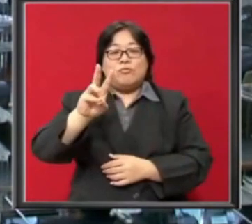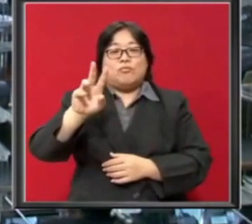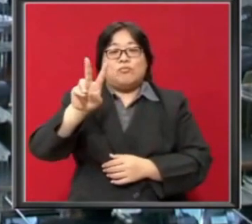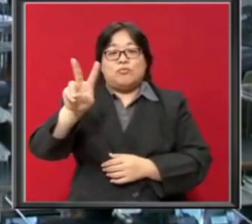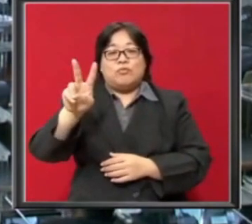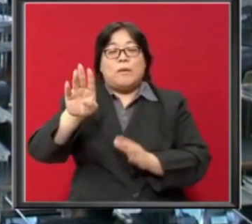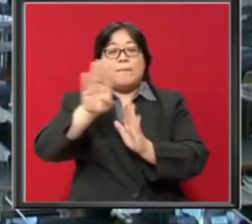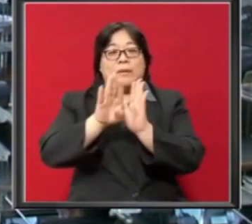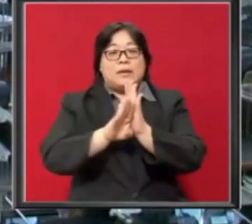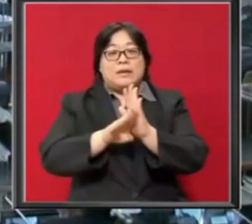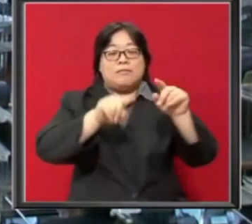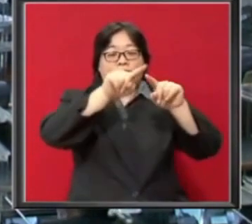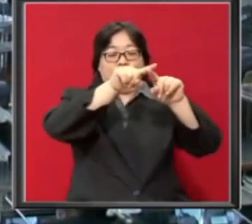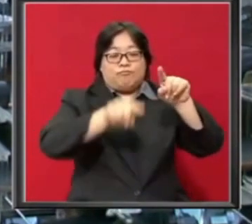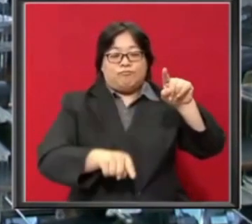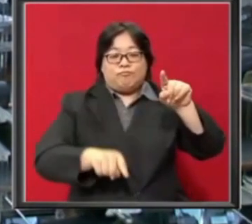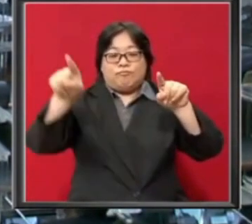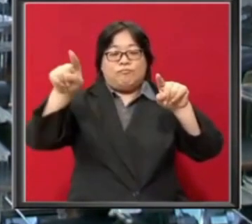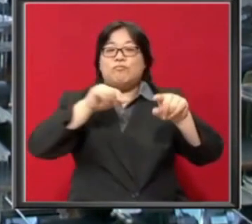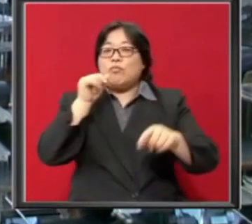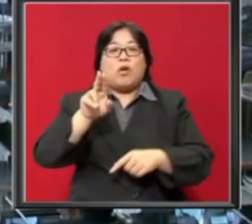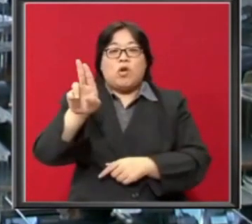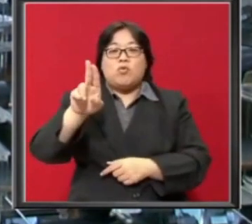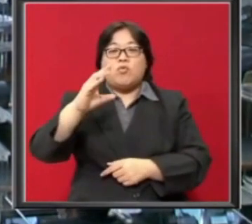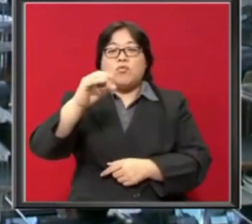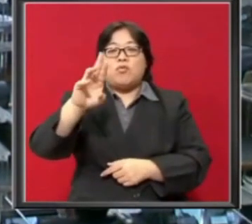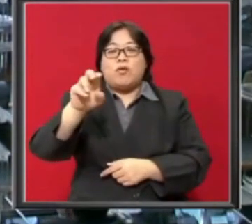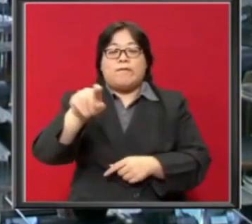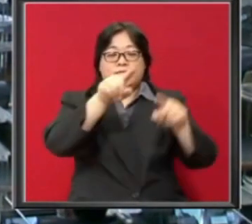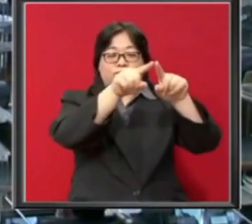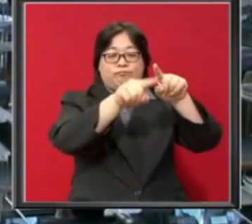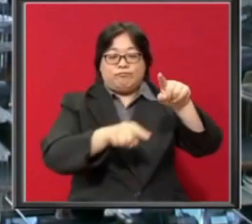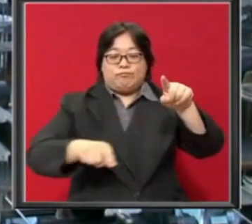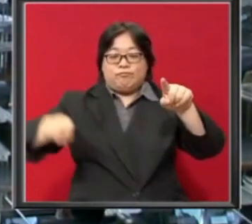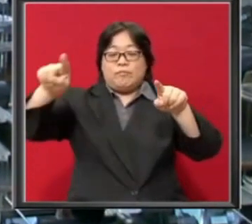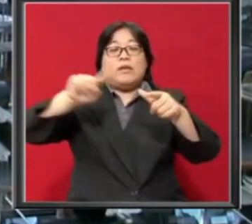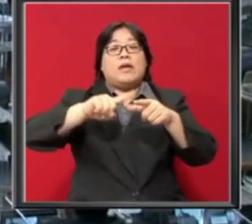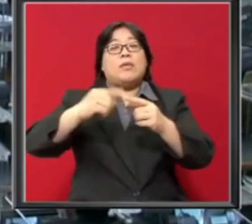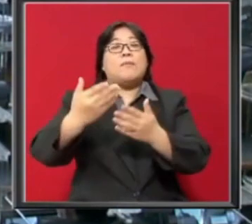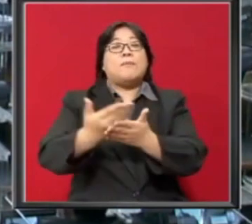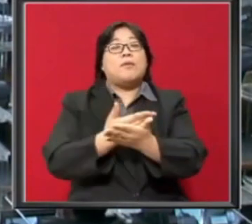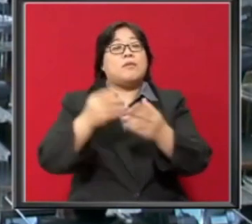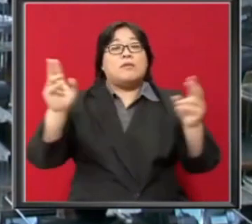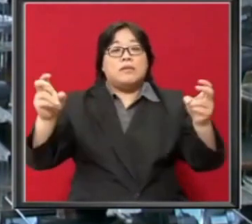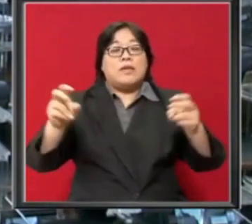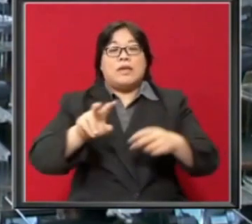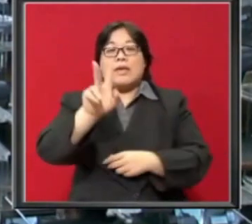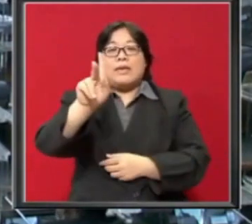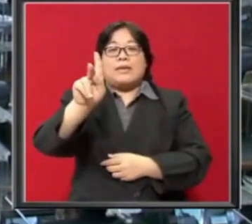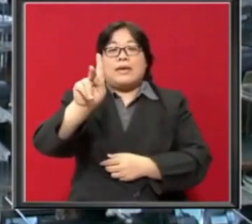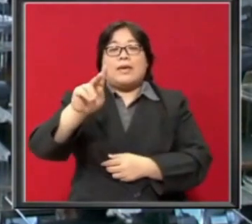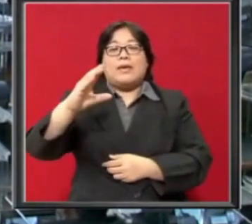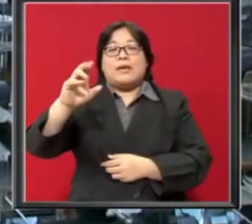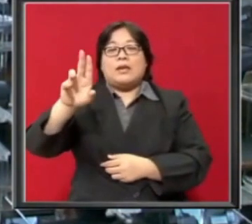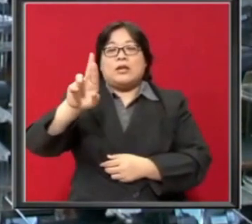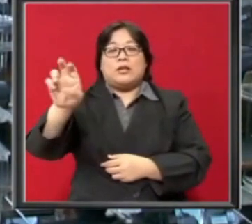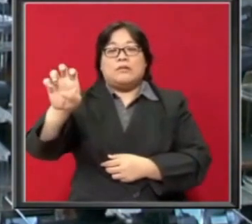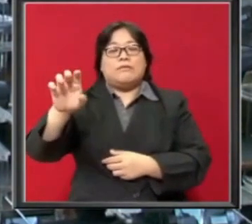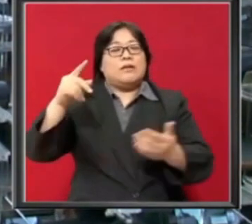secara bentuk W dan bukan you kVA ataupun ada satu lagi ke baruin Panggil cakep